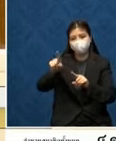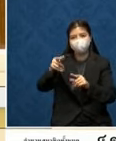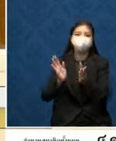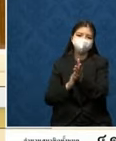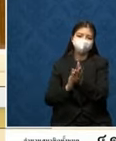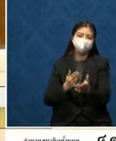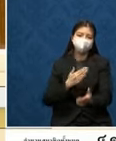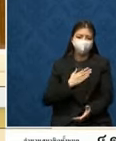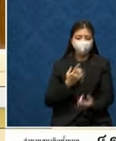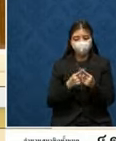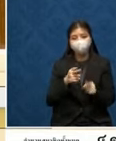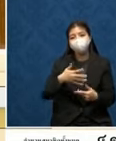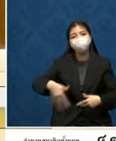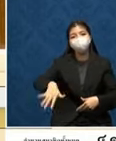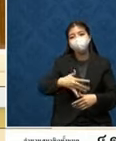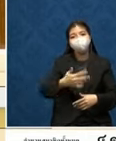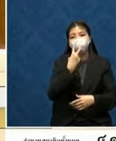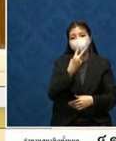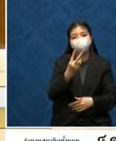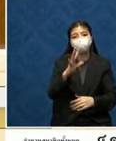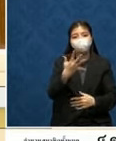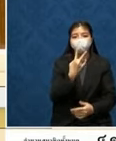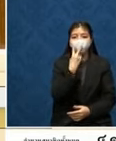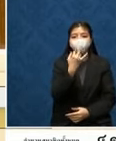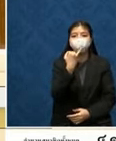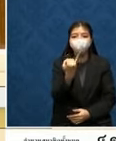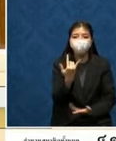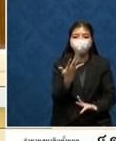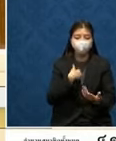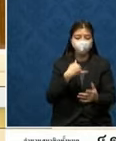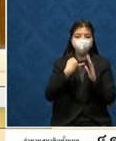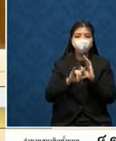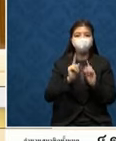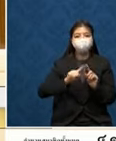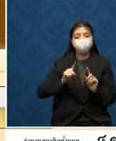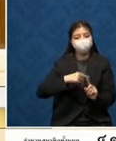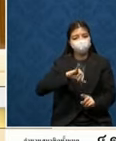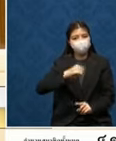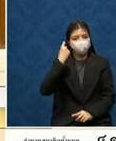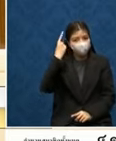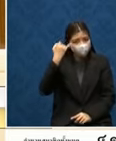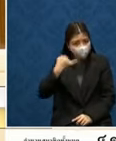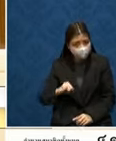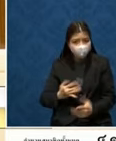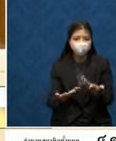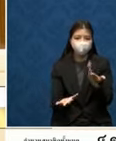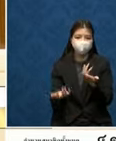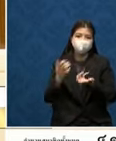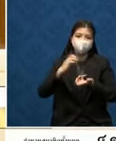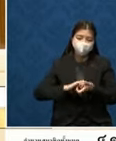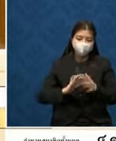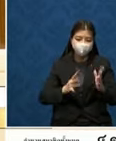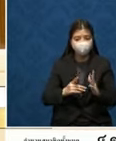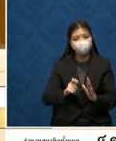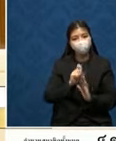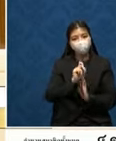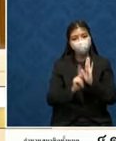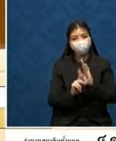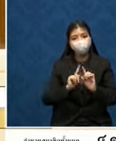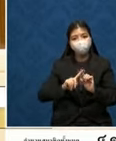เห็นท่านเห็นแต่สิ่งไม่ดีบางอย่างท่านก็ไม่เข้าใจบางอย่างท่านก็ไม่ร่วมมือบางอย่างท่านก็ไม่เคารพกฎ